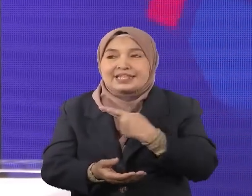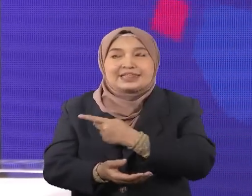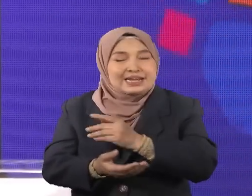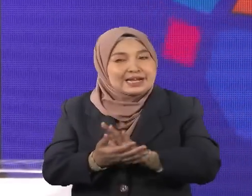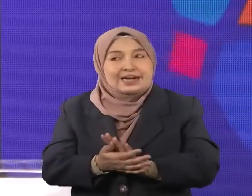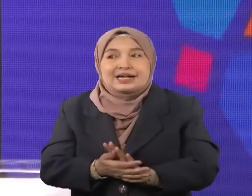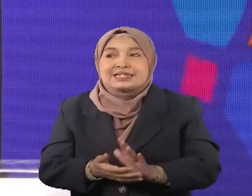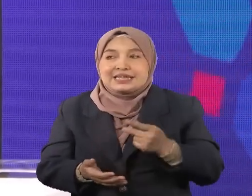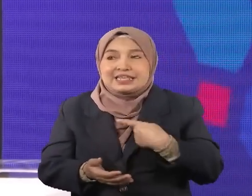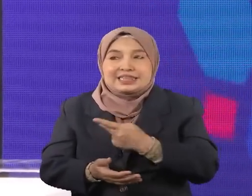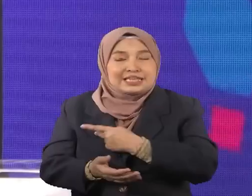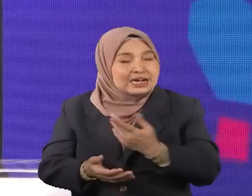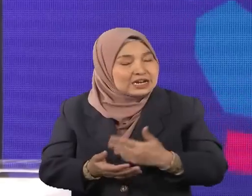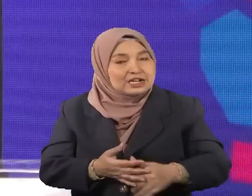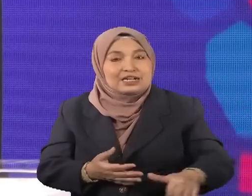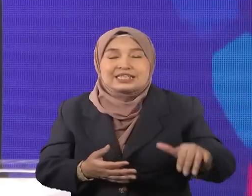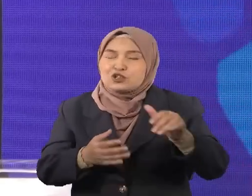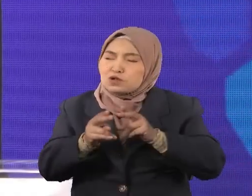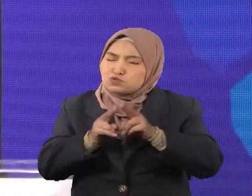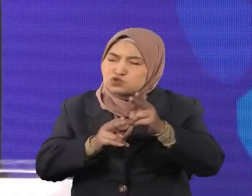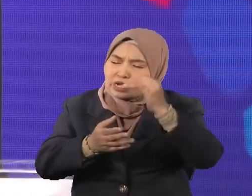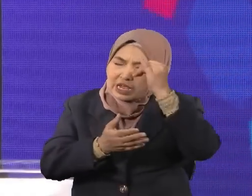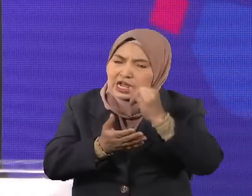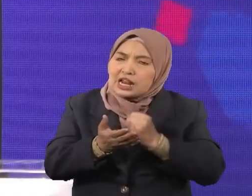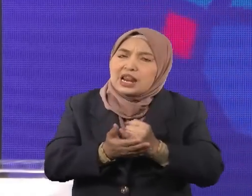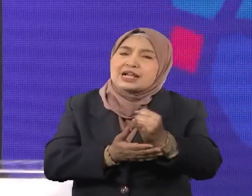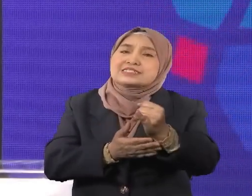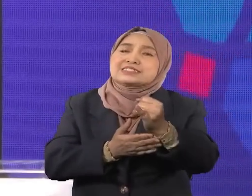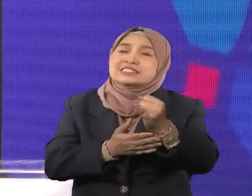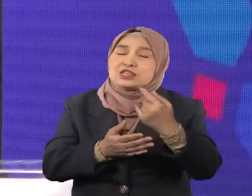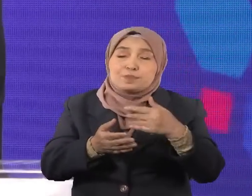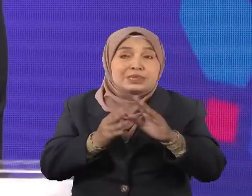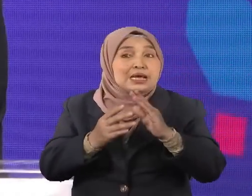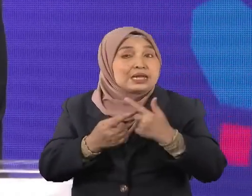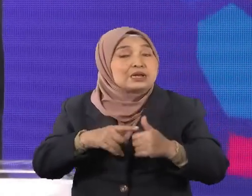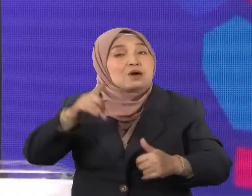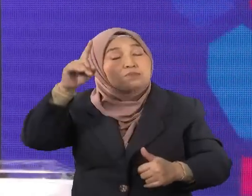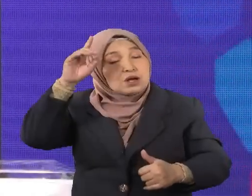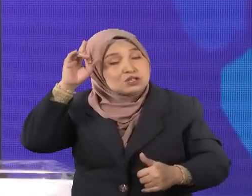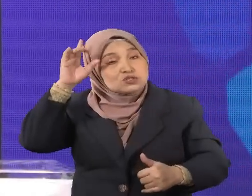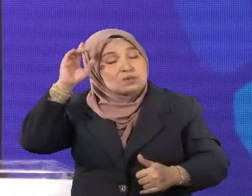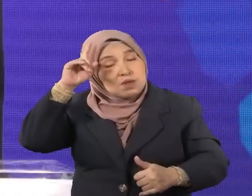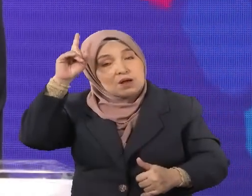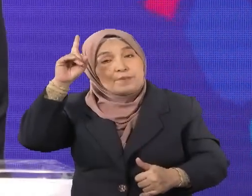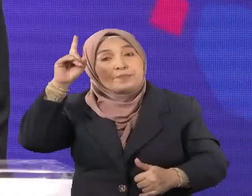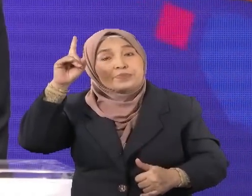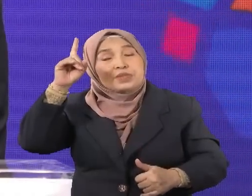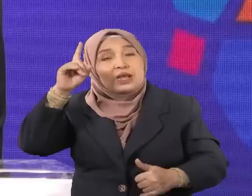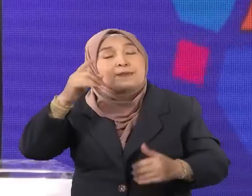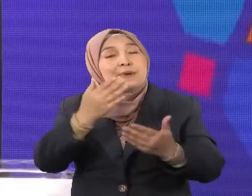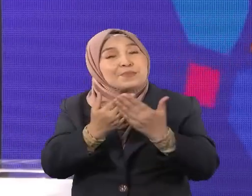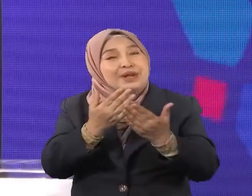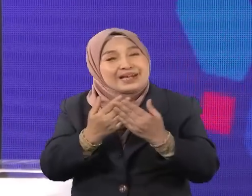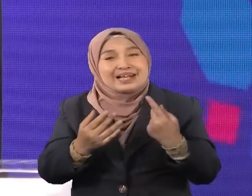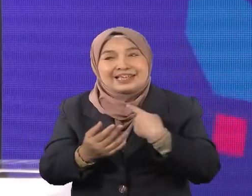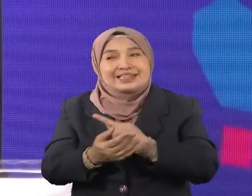mustahil jika kita sungguh, kita ikhlas dan kita minta kepada Allah SWT. InsyaAllah ta'ala Allah SWT permudahkan